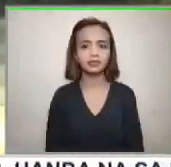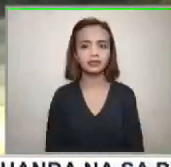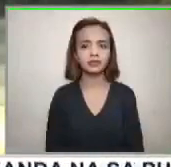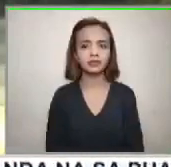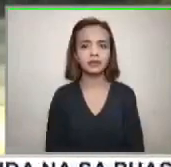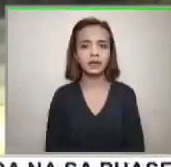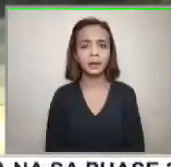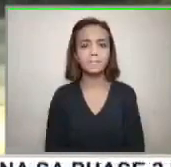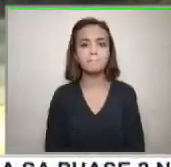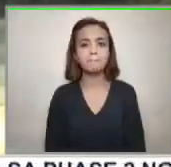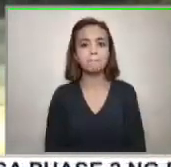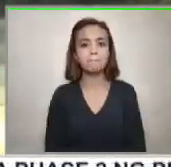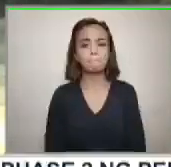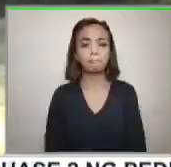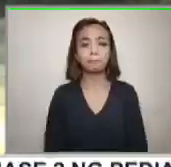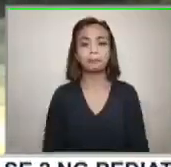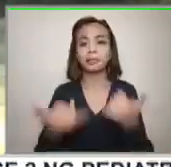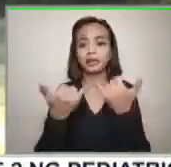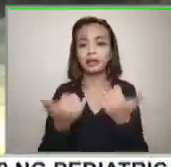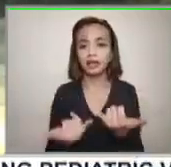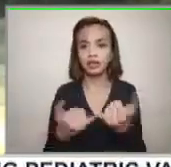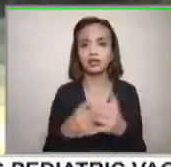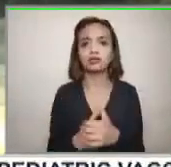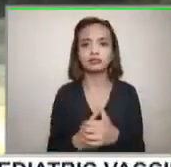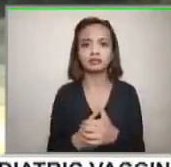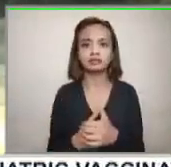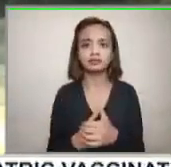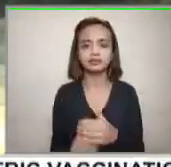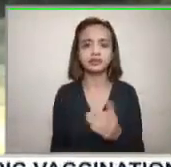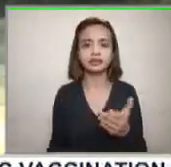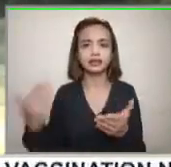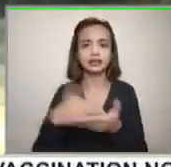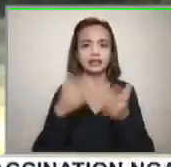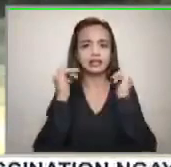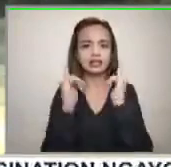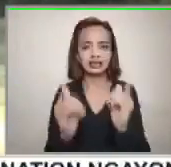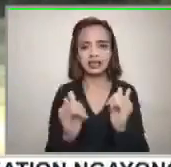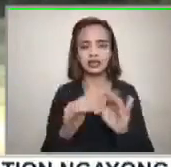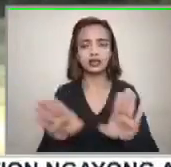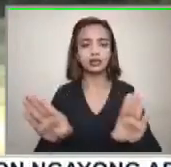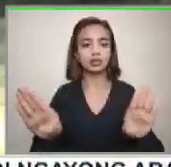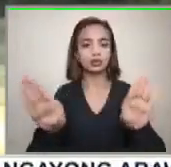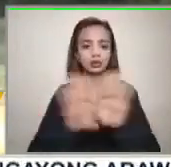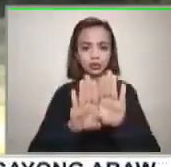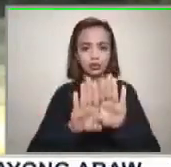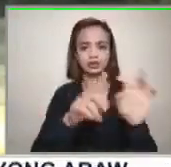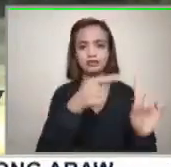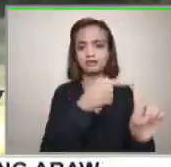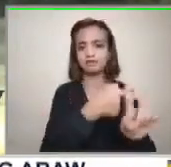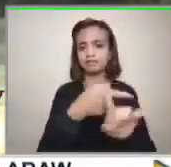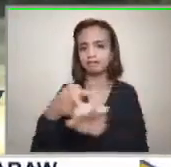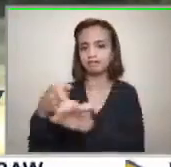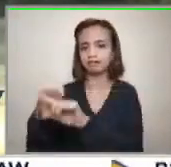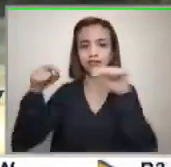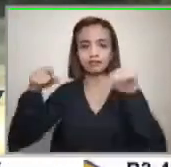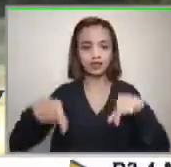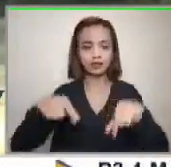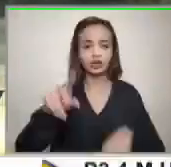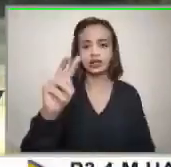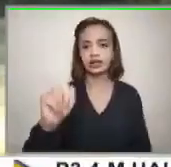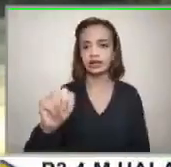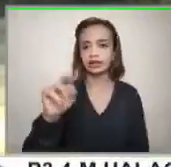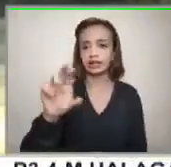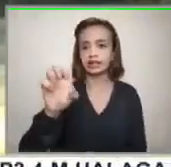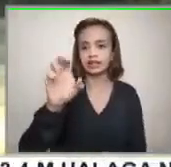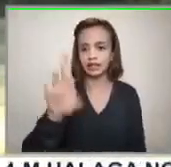Dayan, sa ikalawang magkasunod na taon, muling mananatiling sarado sa publiko ang mga sementeryo dito sa National Capital Region ngayong